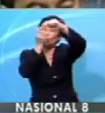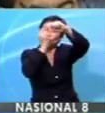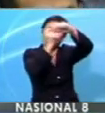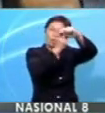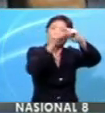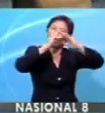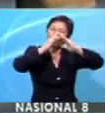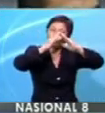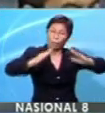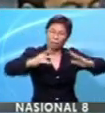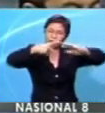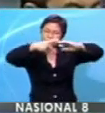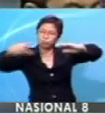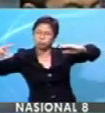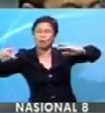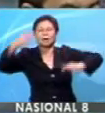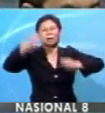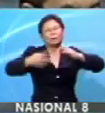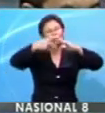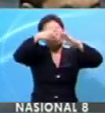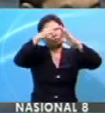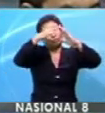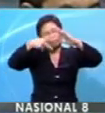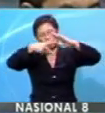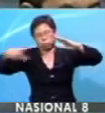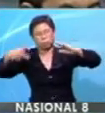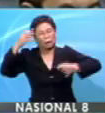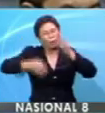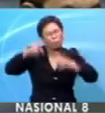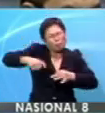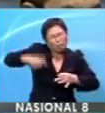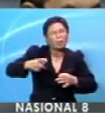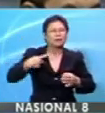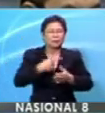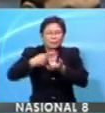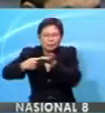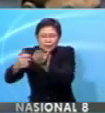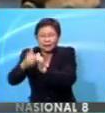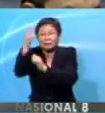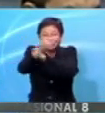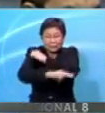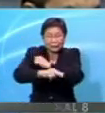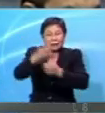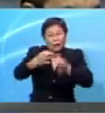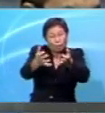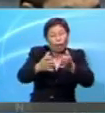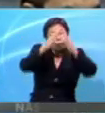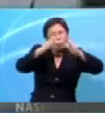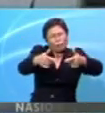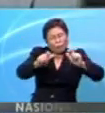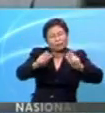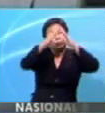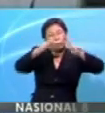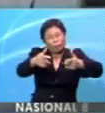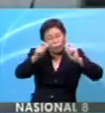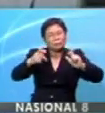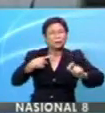Danung kita gunakan kalau mereka terdesak kita akan bincang masih berbincang dengan kerajaan Negeri kalau mereka mahukan rumah itu cepat maka Kita terpaksa